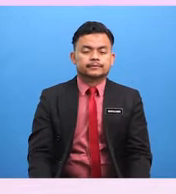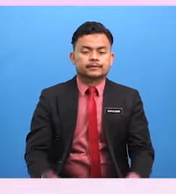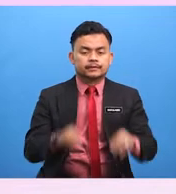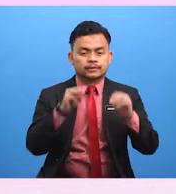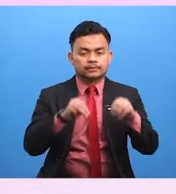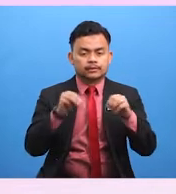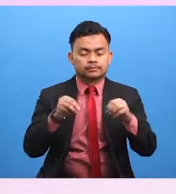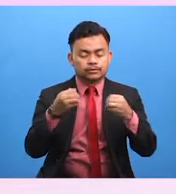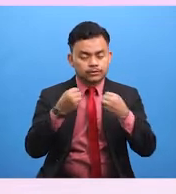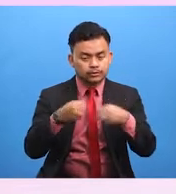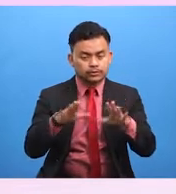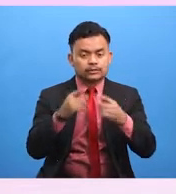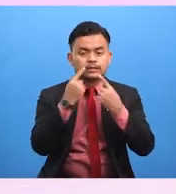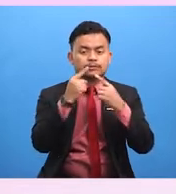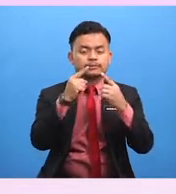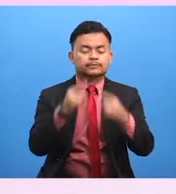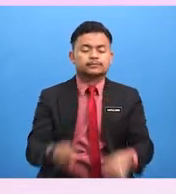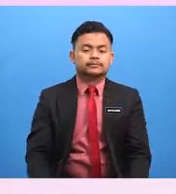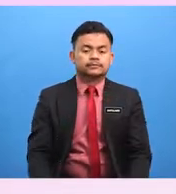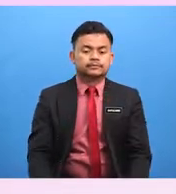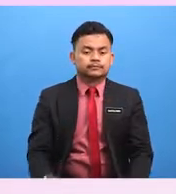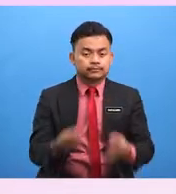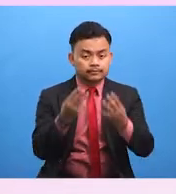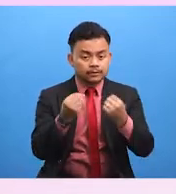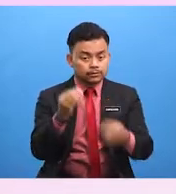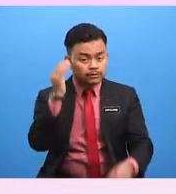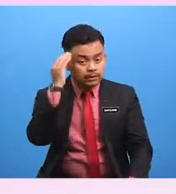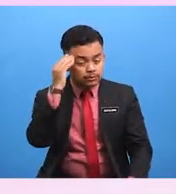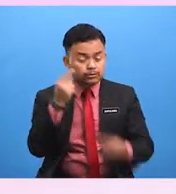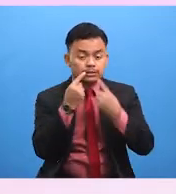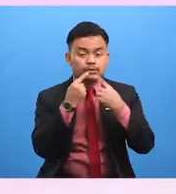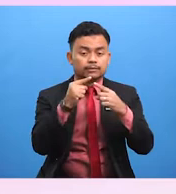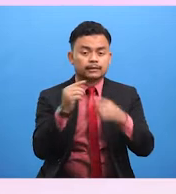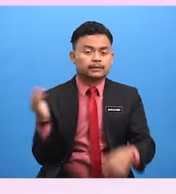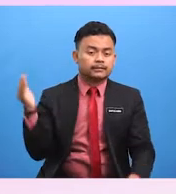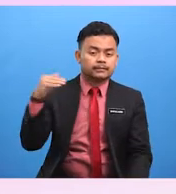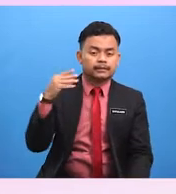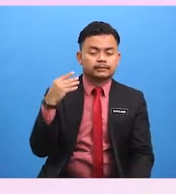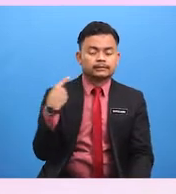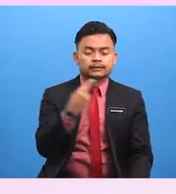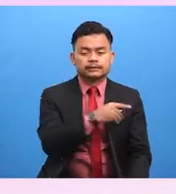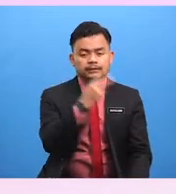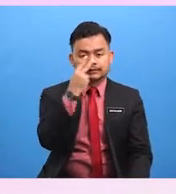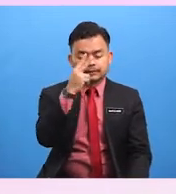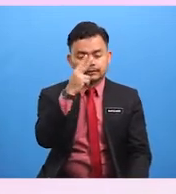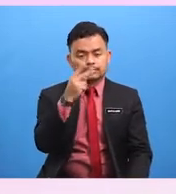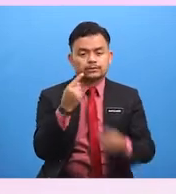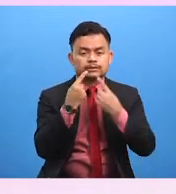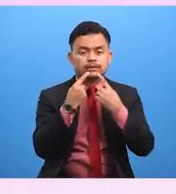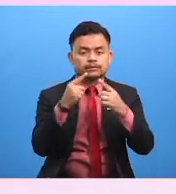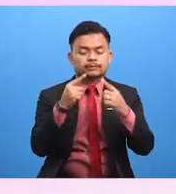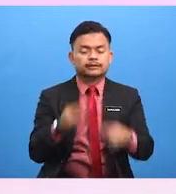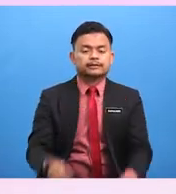Murid-murid sudah siap menjawab? Ingin tahu jawapannya? Mari kita semak jawapan kamu.